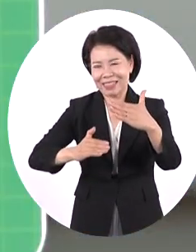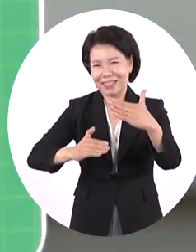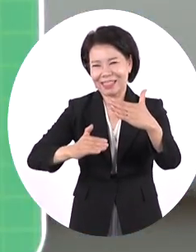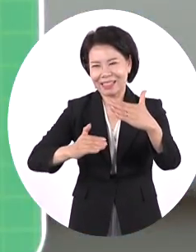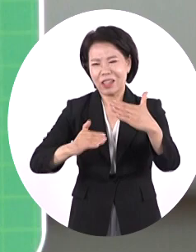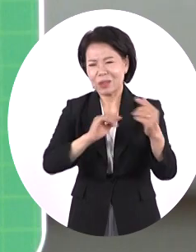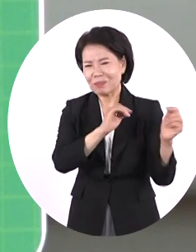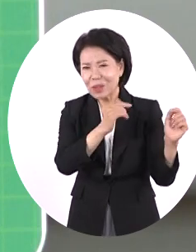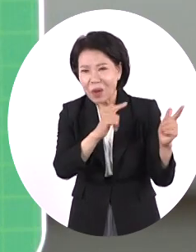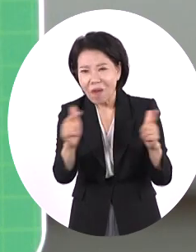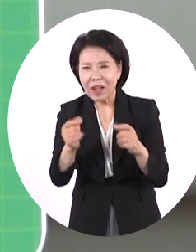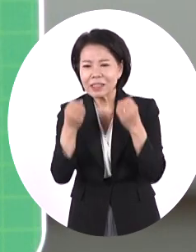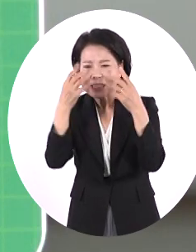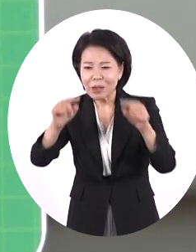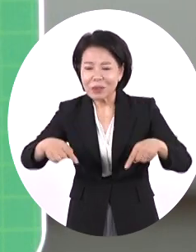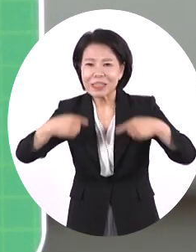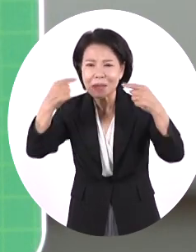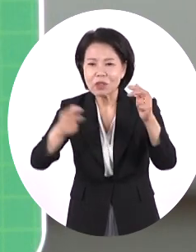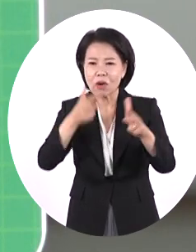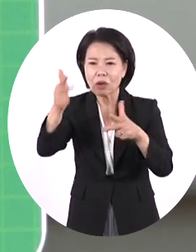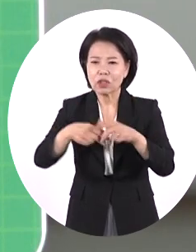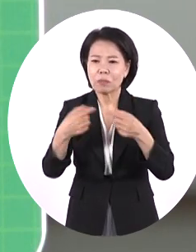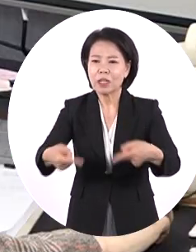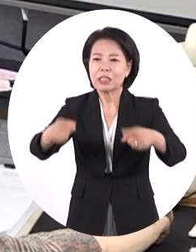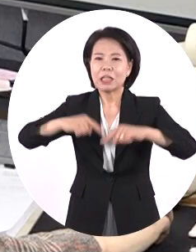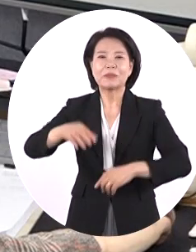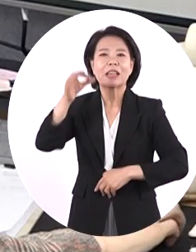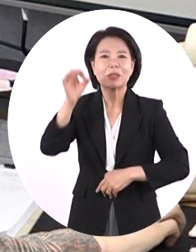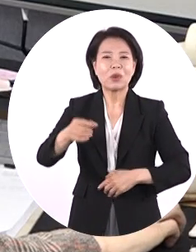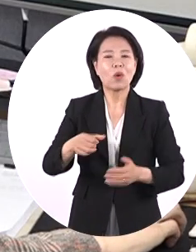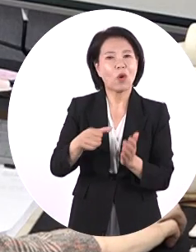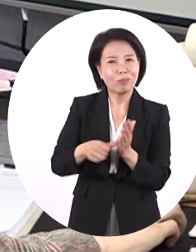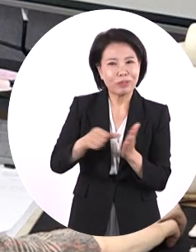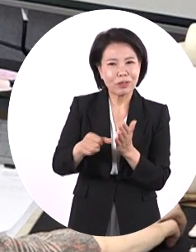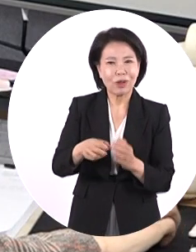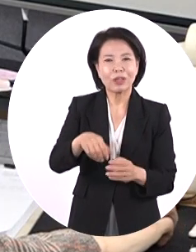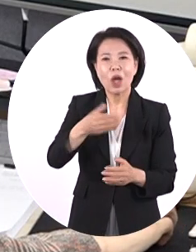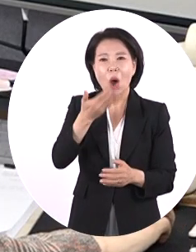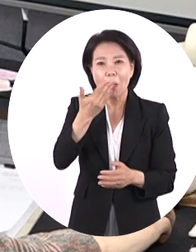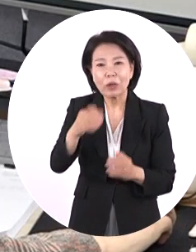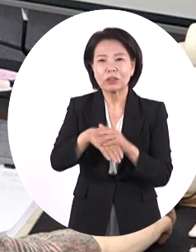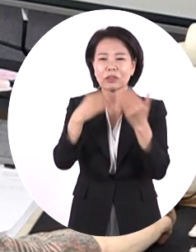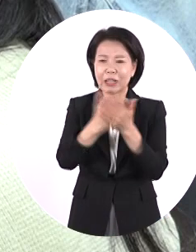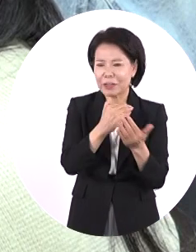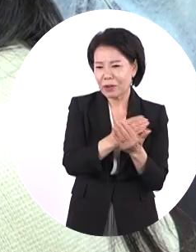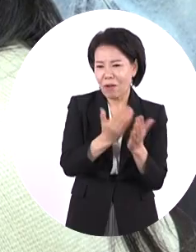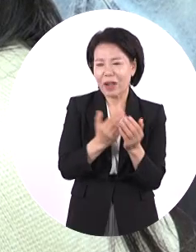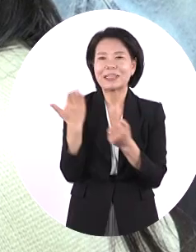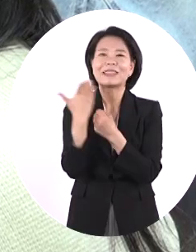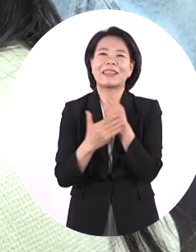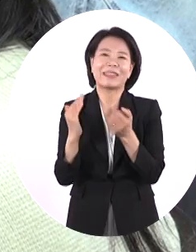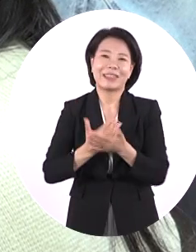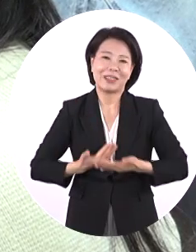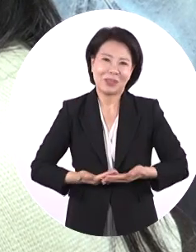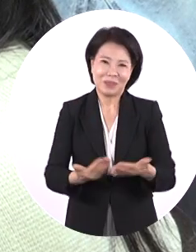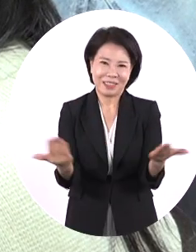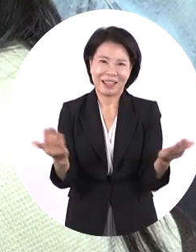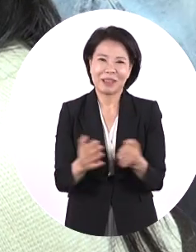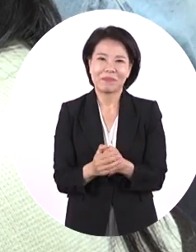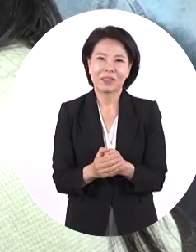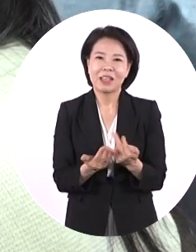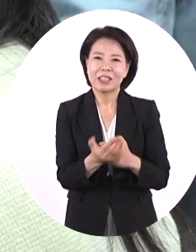영농조합법인, 한림공원 등 신규 참여 기업은 입장료와 상품, 식음료 등의 다양한 할인 혜택을